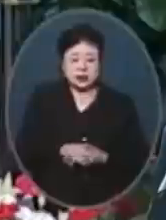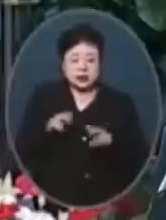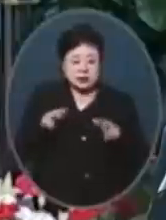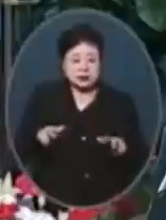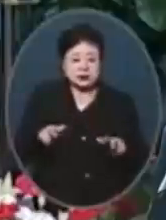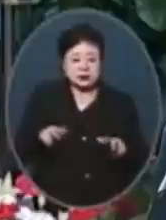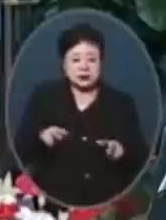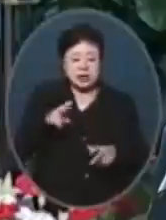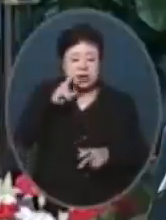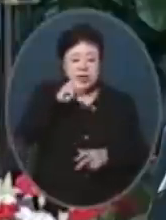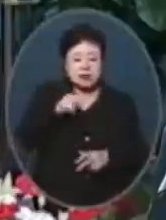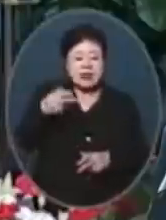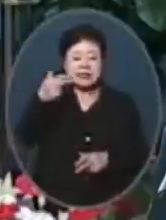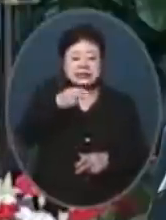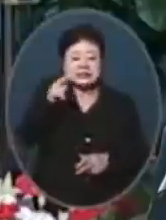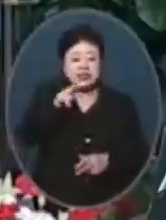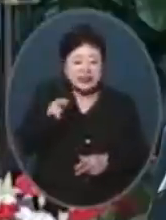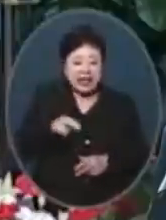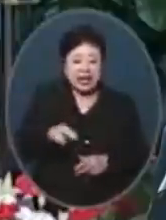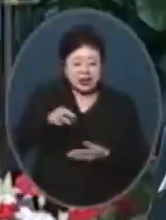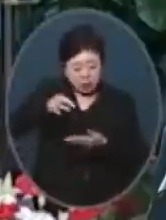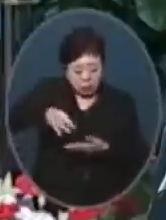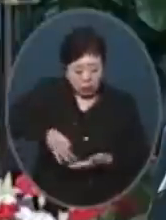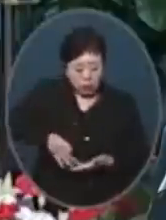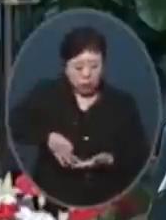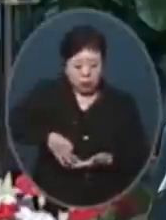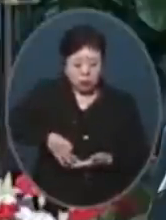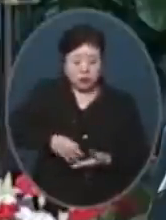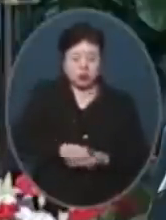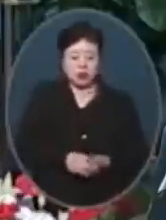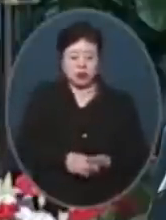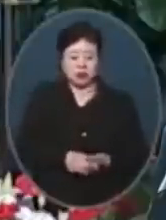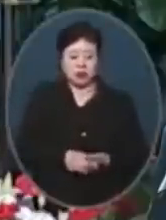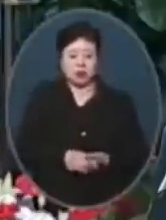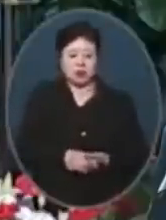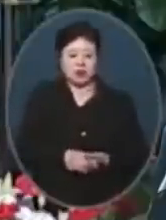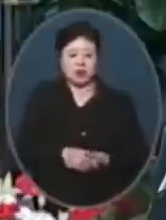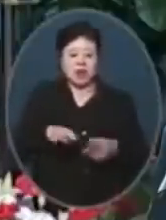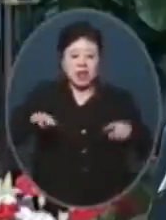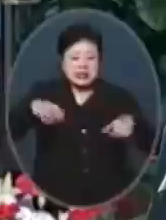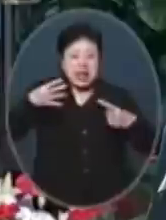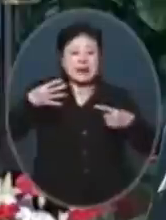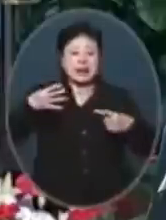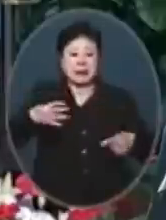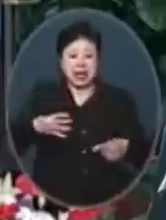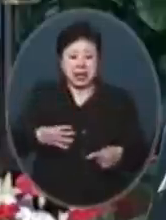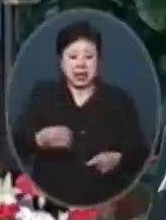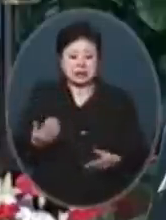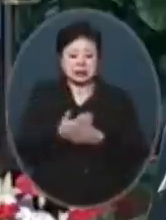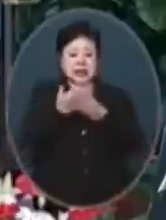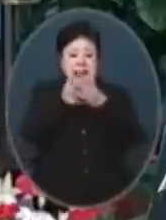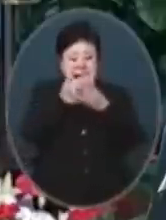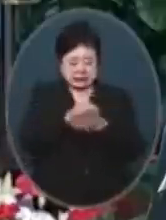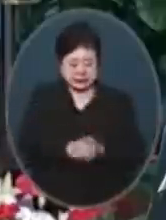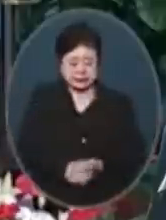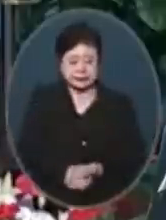지금은 약 2만 7천 달러로 400배가 넘는 성장을 이루었습니다.